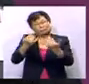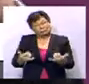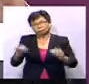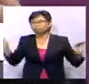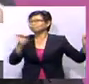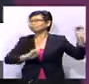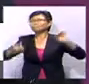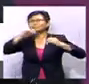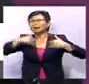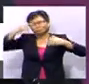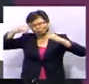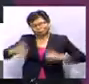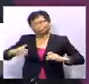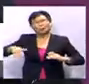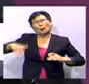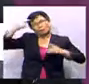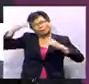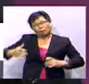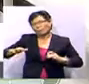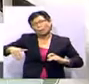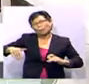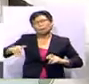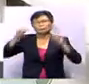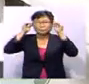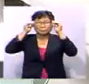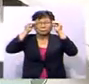apa-apa keputusan yang muktamad dibuat.